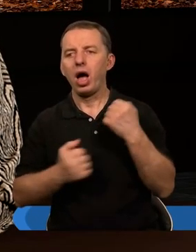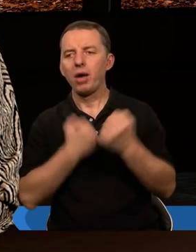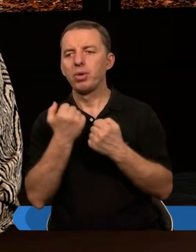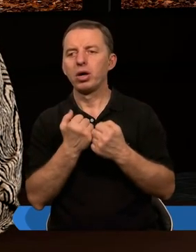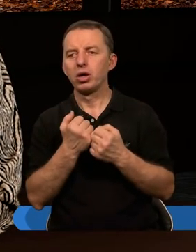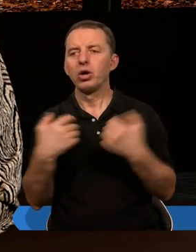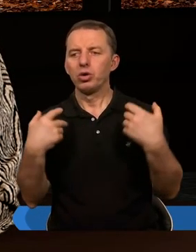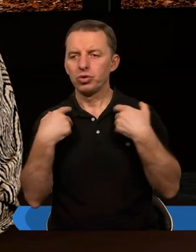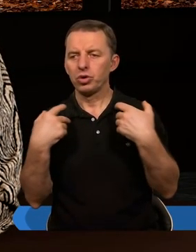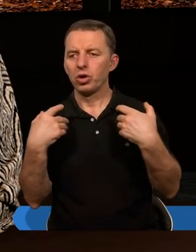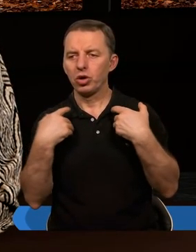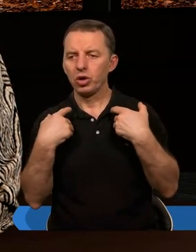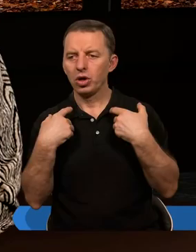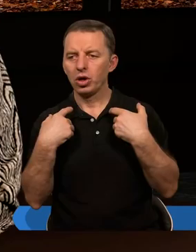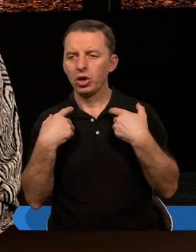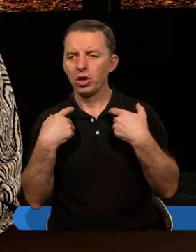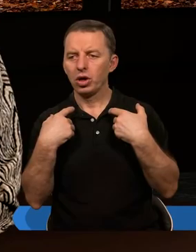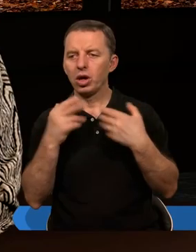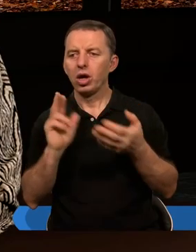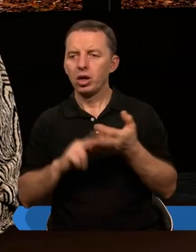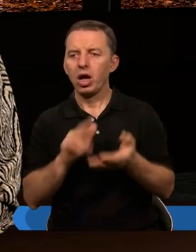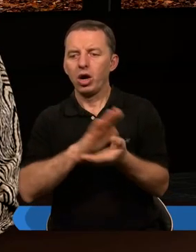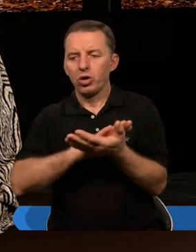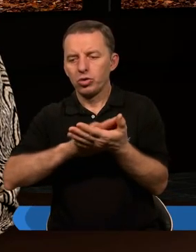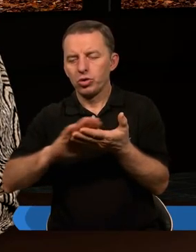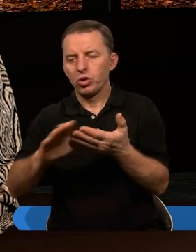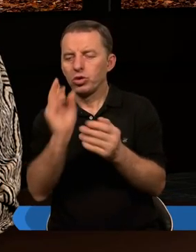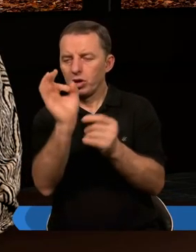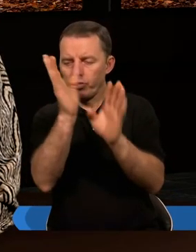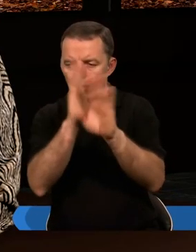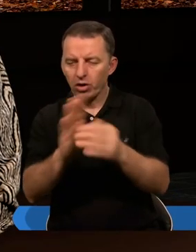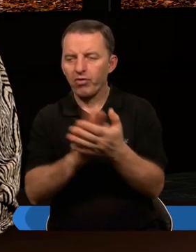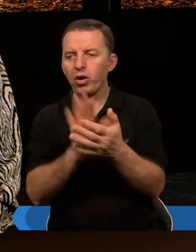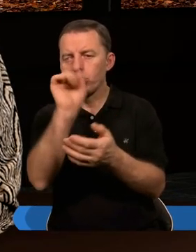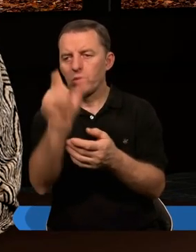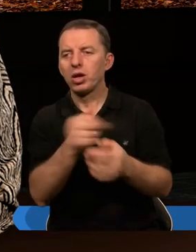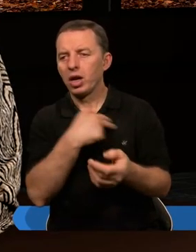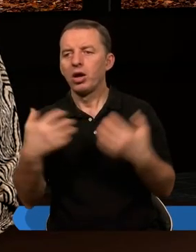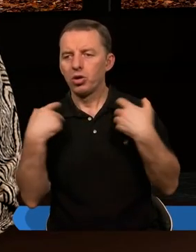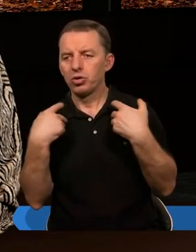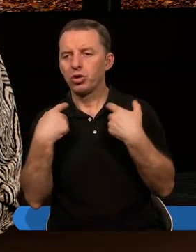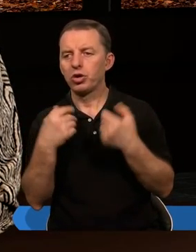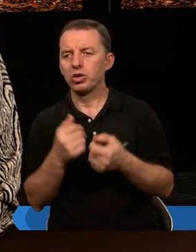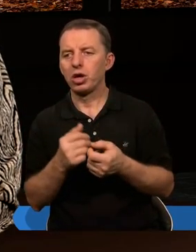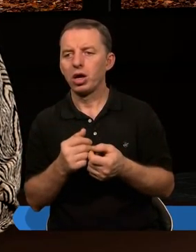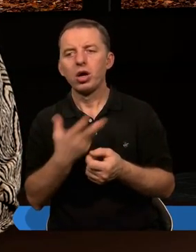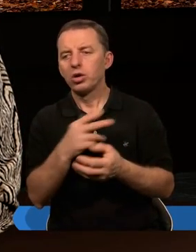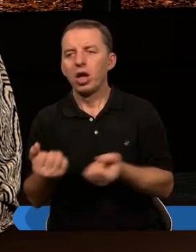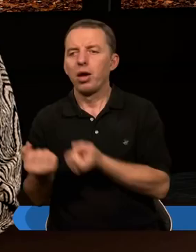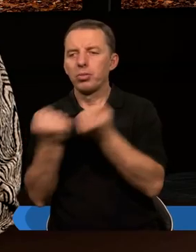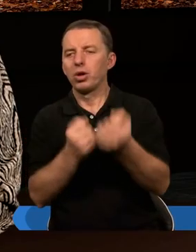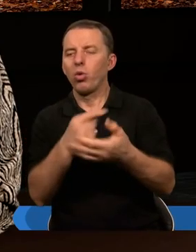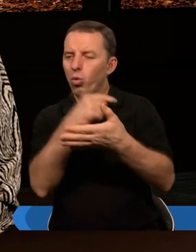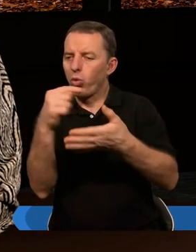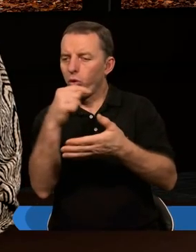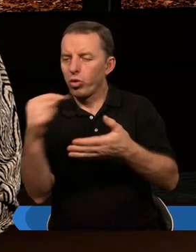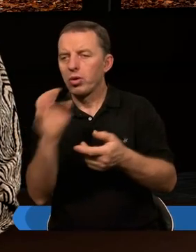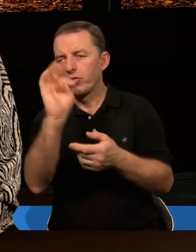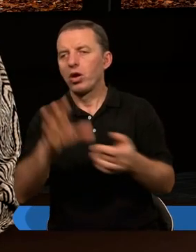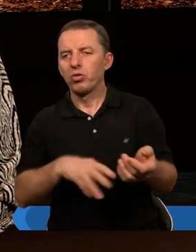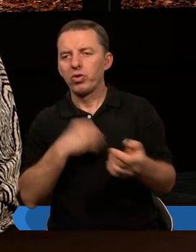abyśmy żyli na cześć i chwałę Tobie, aby nasze życie nie przynosiło ujmy